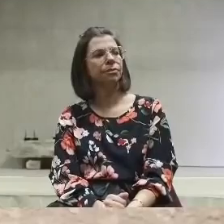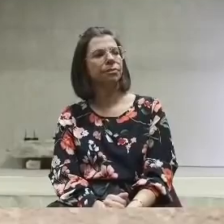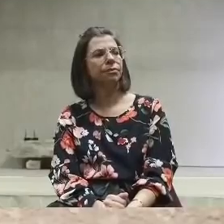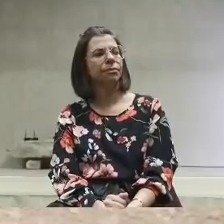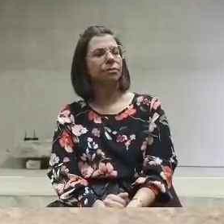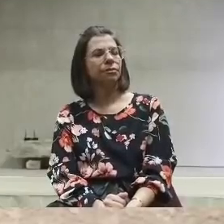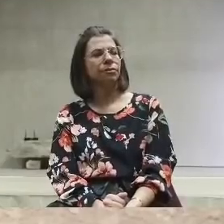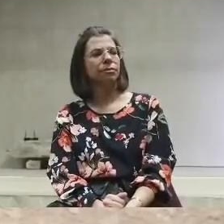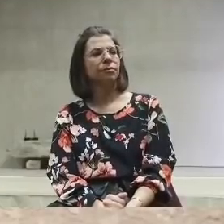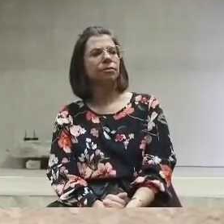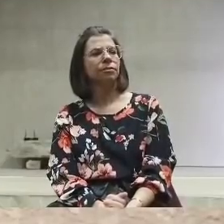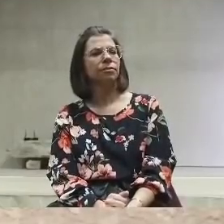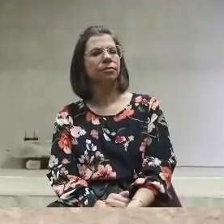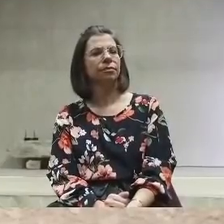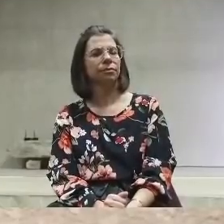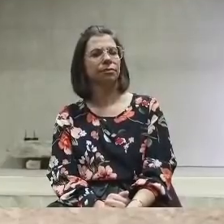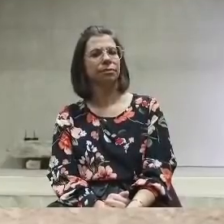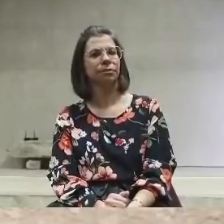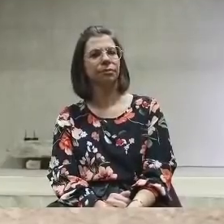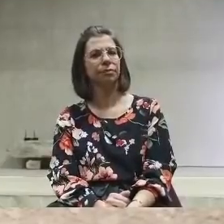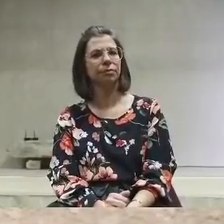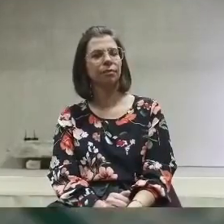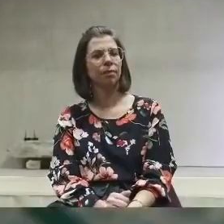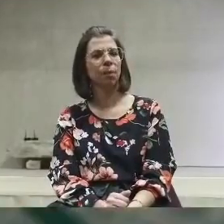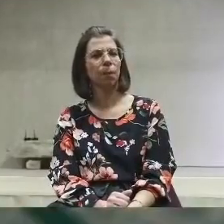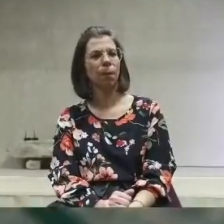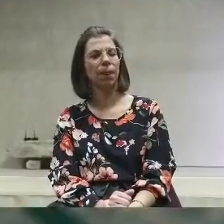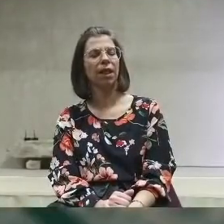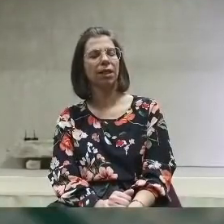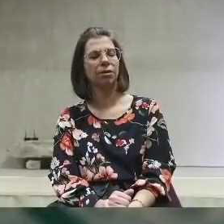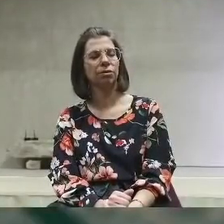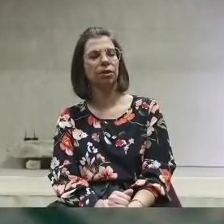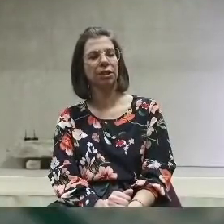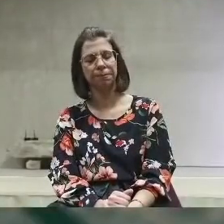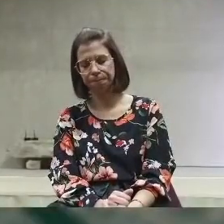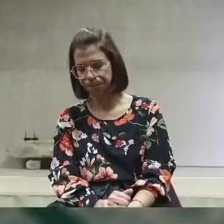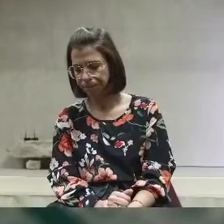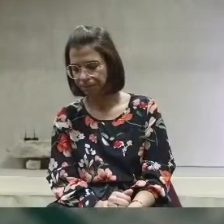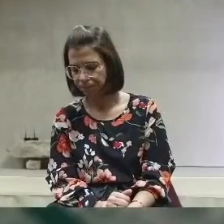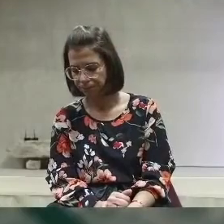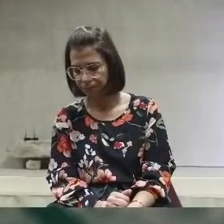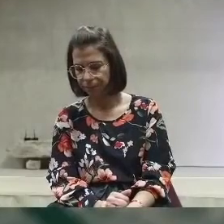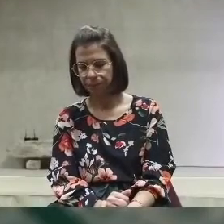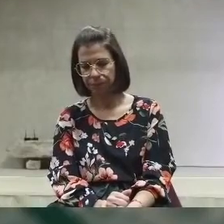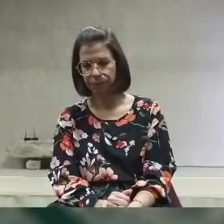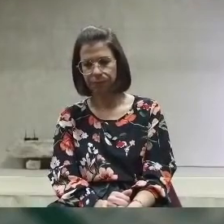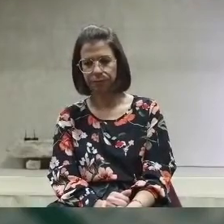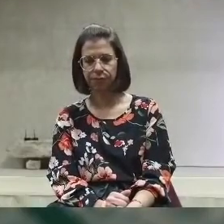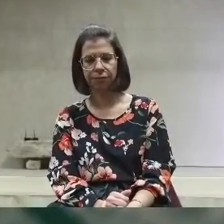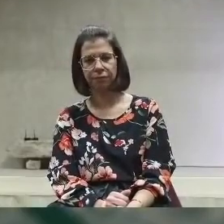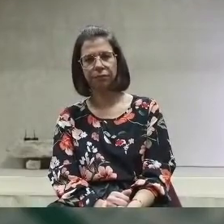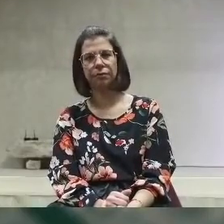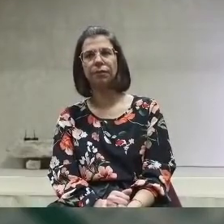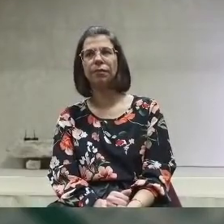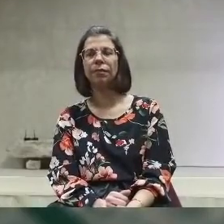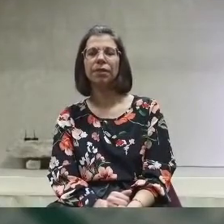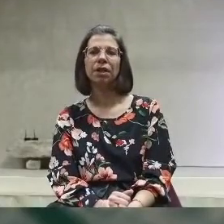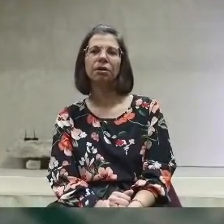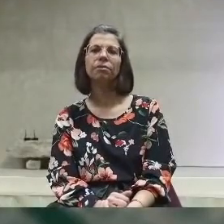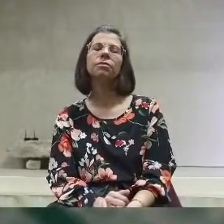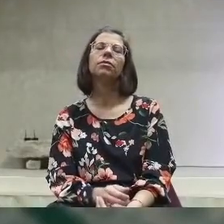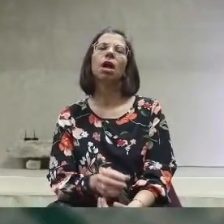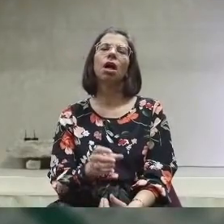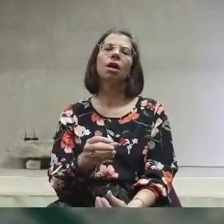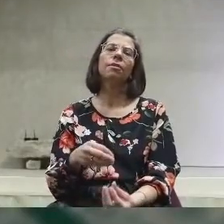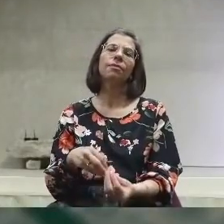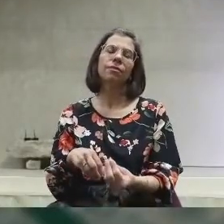Colossiens 1,14, il nous est dit, il a effacé l'acte dont les ordonnances nous condamnaient et qui subsistait contre nous